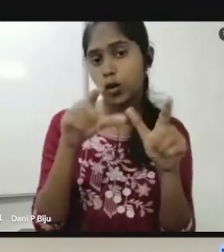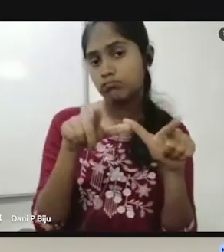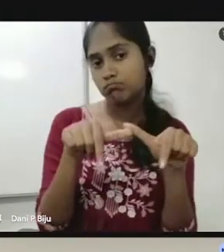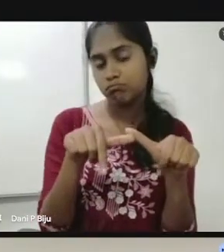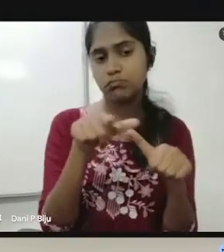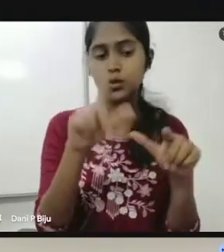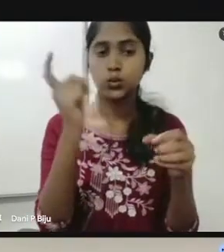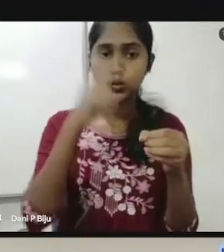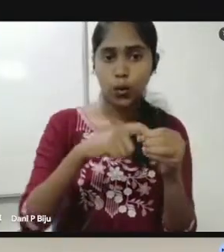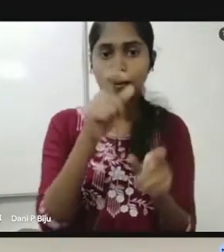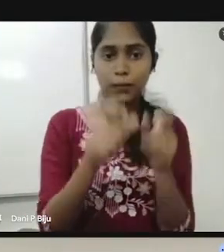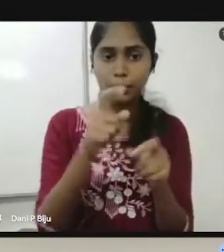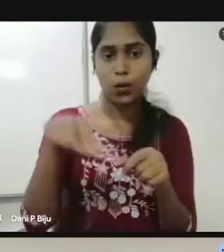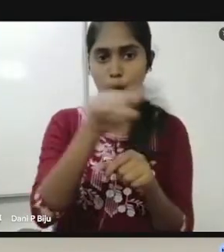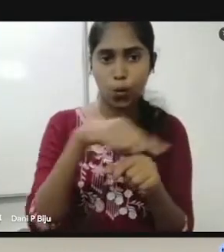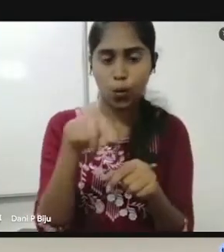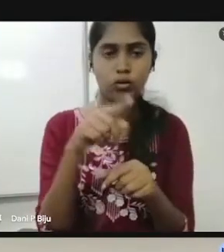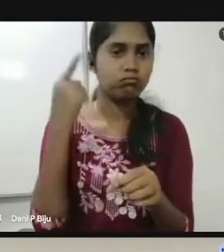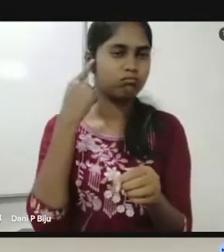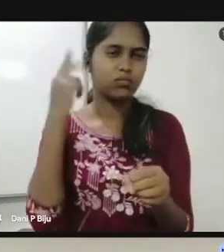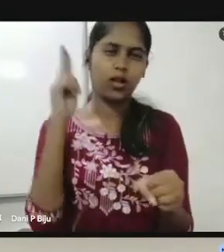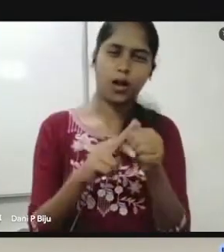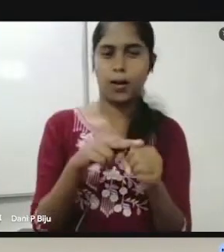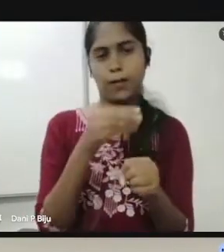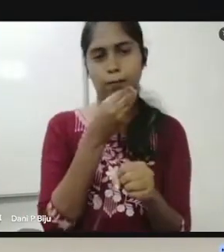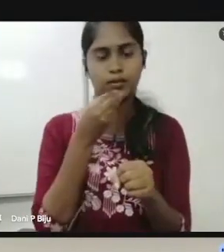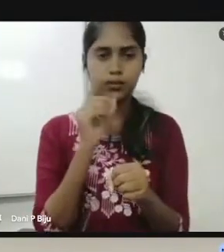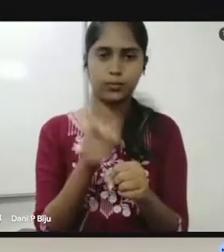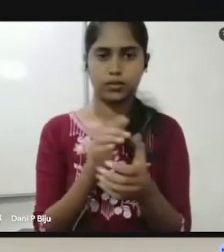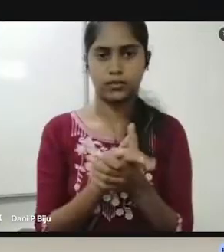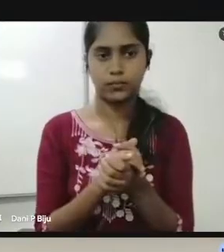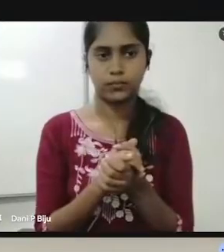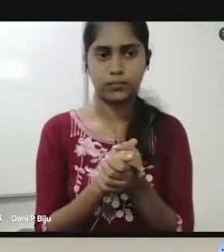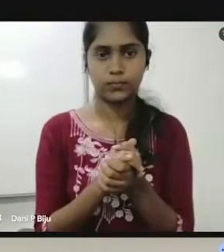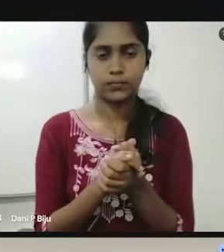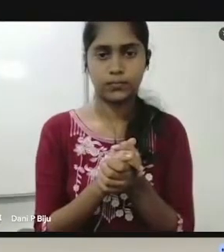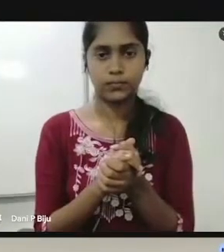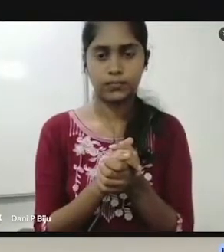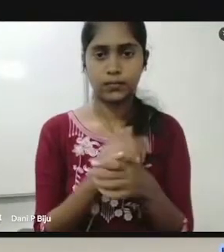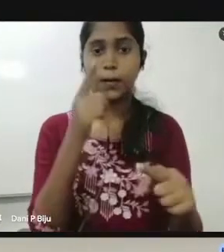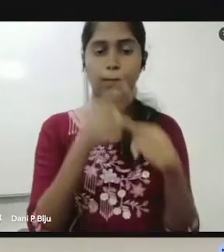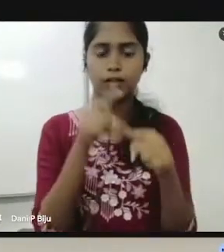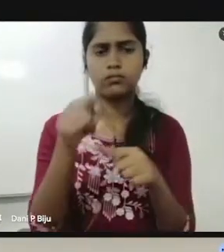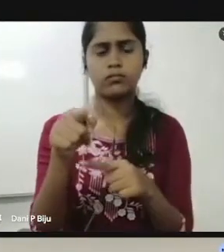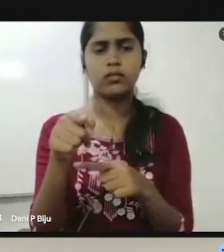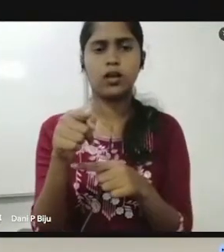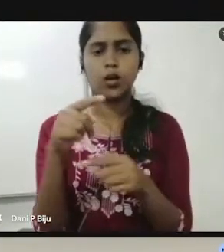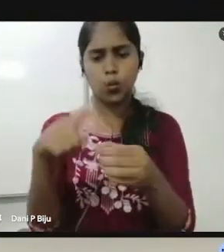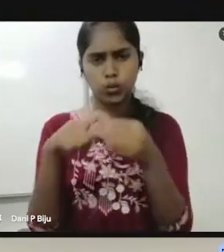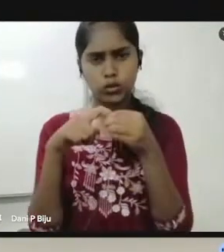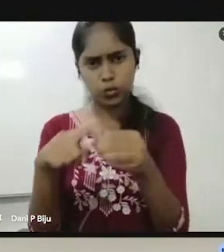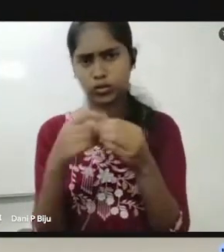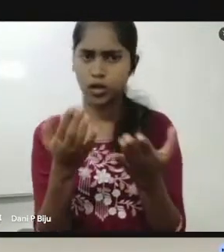സെഷൻ നടക്കുന്ന സമയത്ത് മൈക്ക്, പ്രസന്റേഷൻ മോഡ് തുടങ്ങിയവ സ്വിച്ച് ഓൺ ചെയ്യാൻ പാടുള്ളതല്ല. നിങ്ങൾക്ക് ചോദ്യങ്ങൾ ചോദിക്കാം.